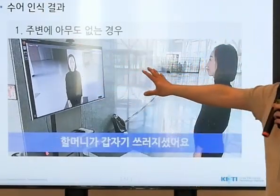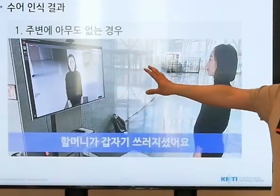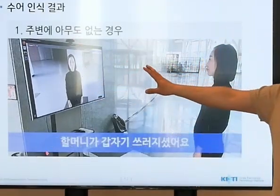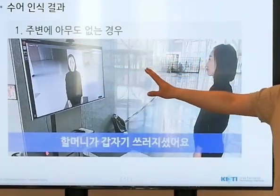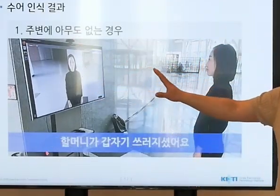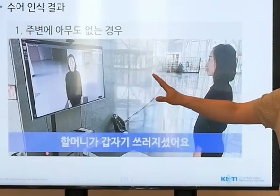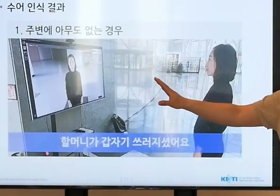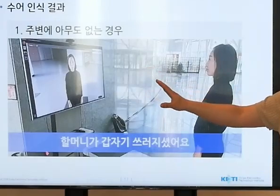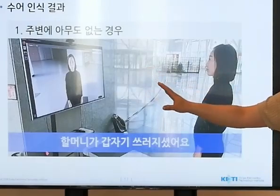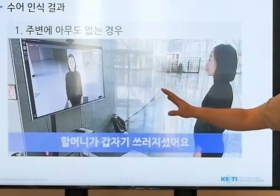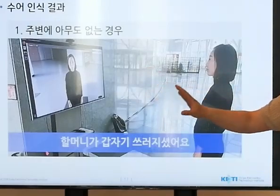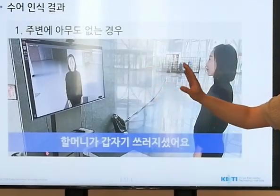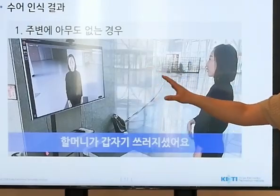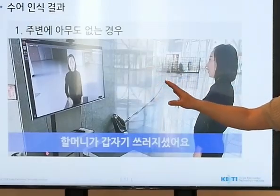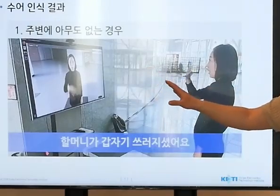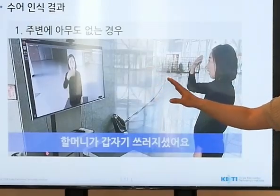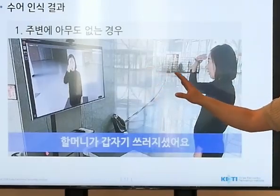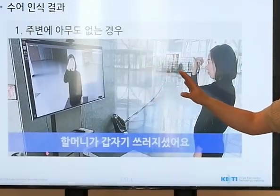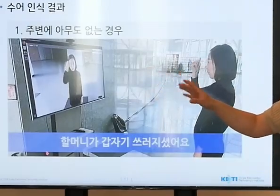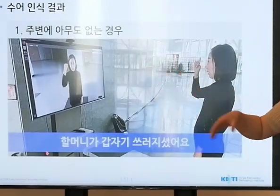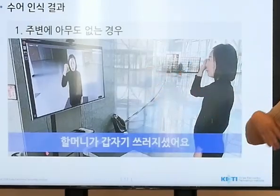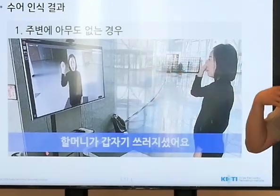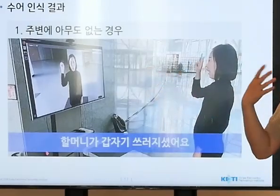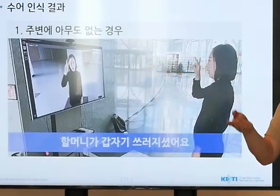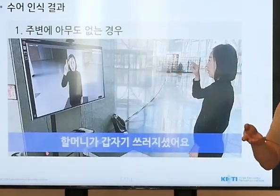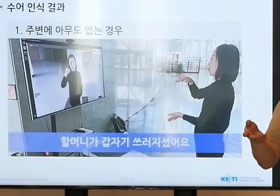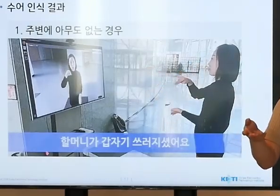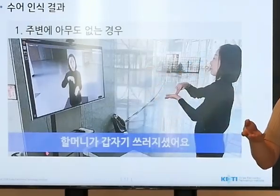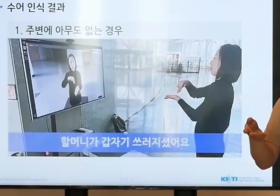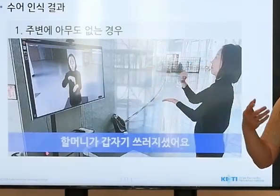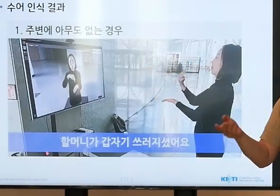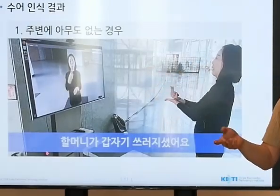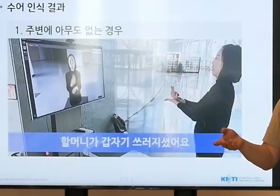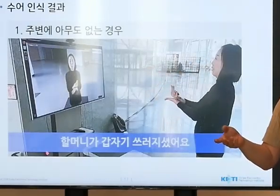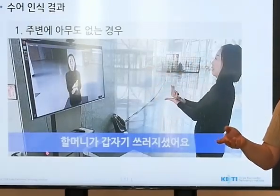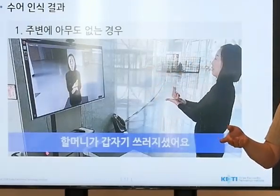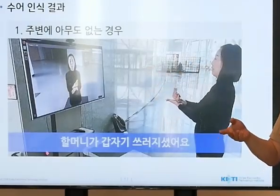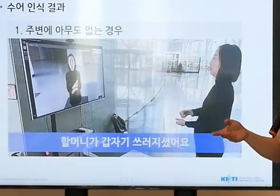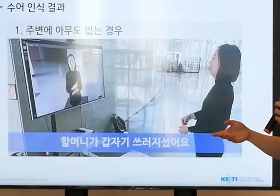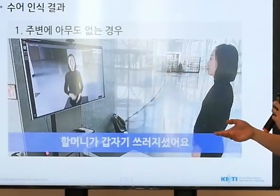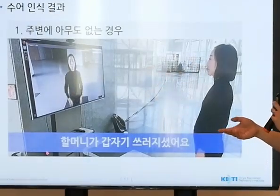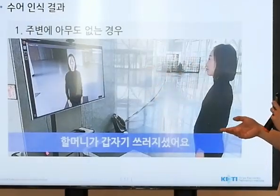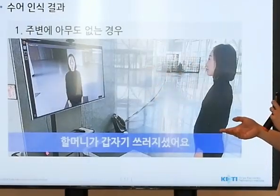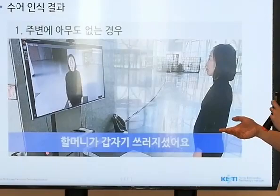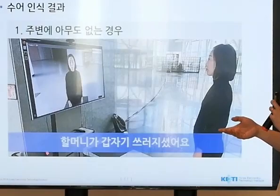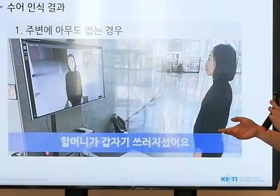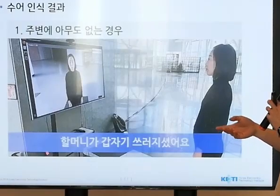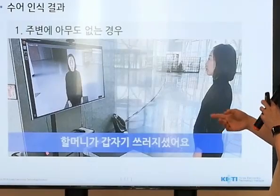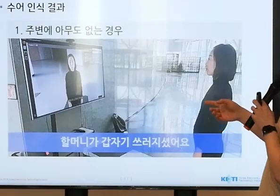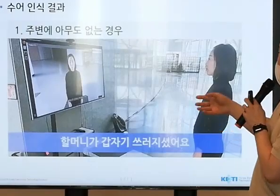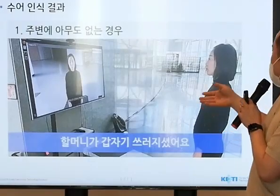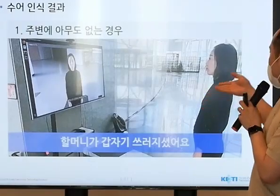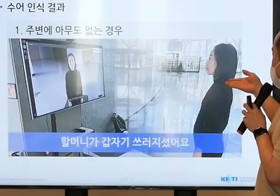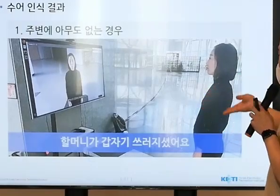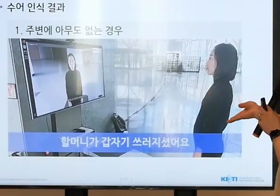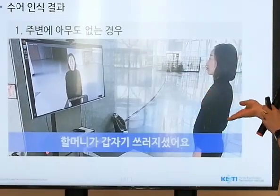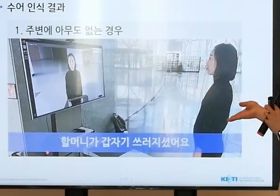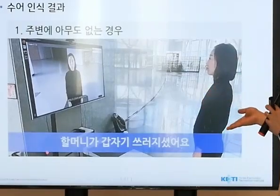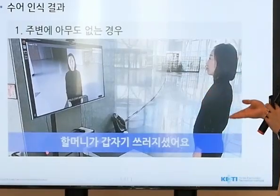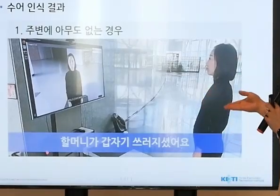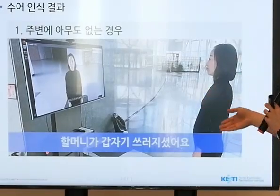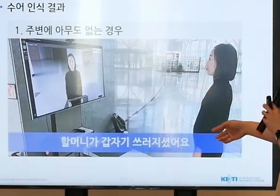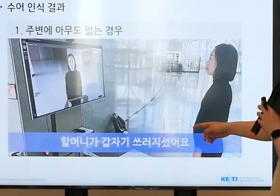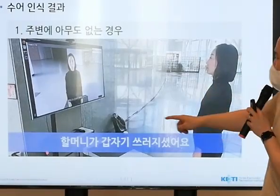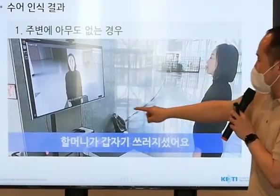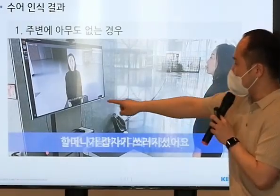사실 화면 크기는 크게 중요하진 않은데 그 화면을 이제 그 표출하기 위한 UI를 표출하기 위한 그 형태인 거고요. 이쪽에서